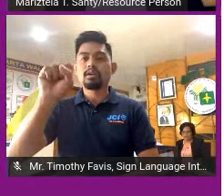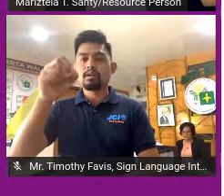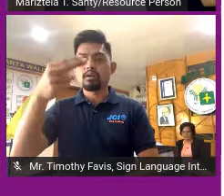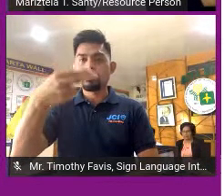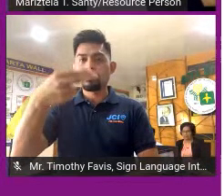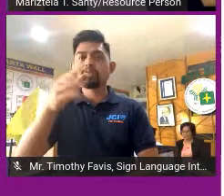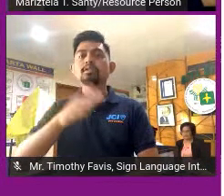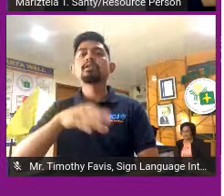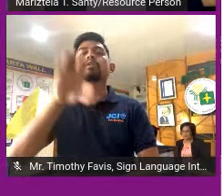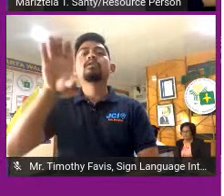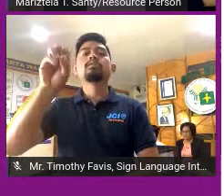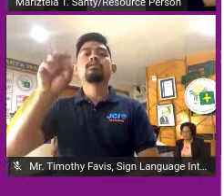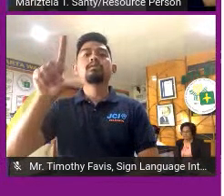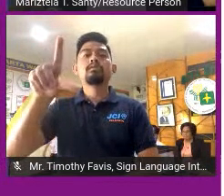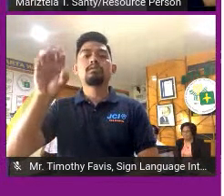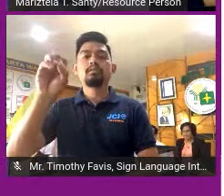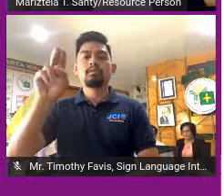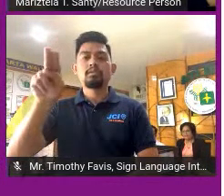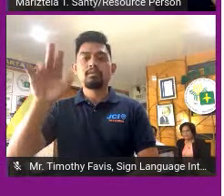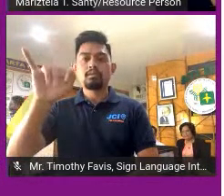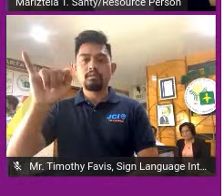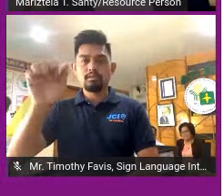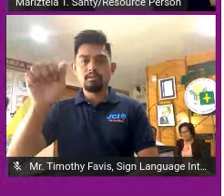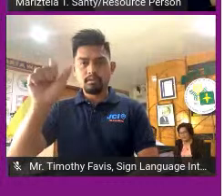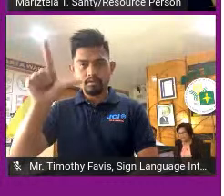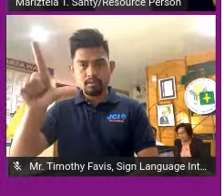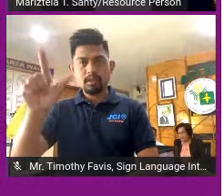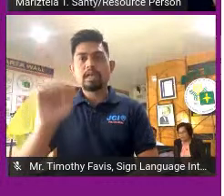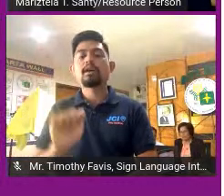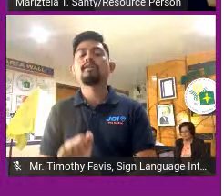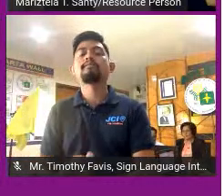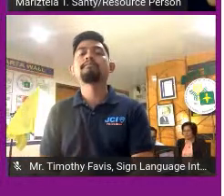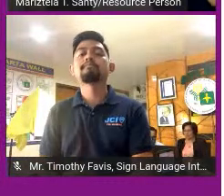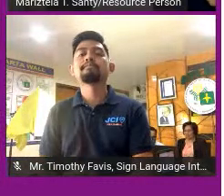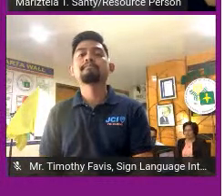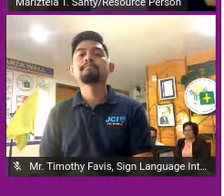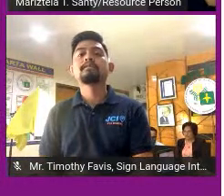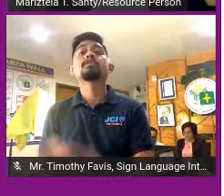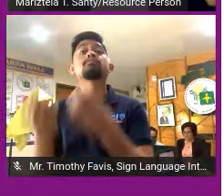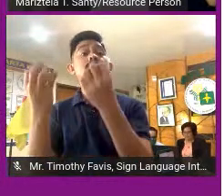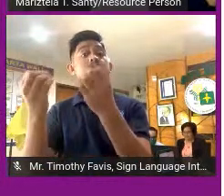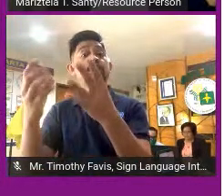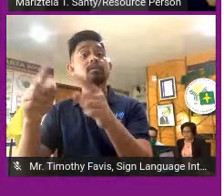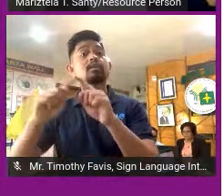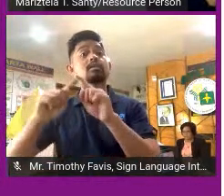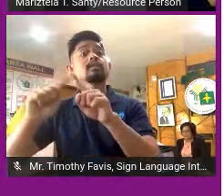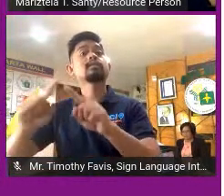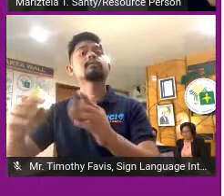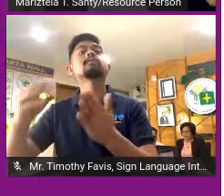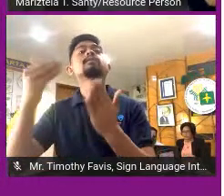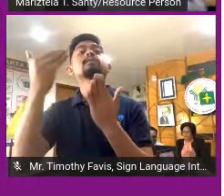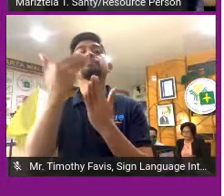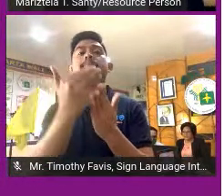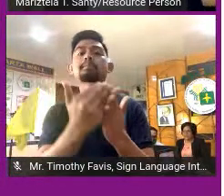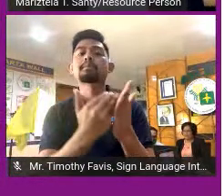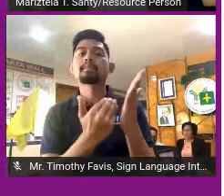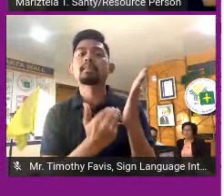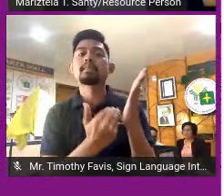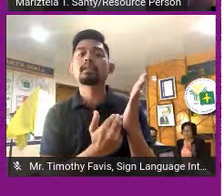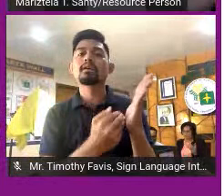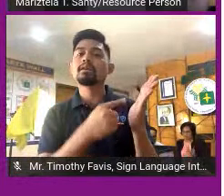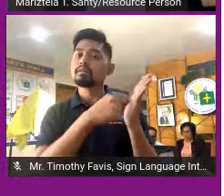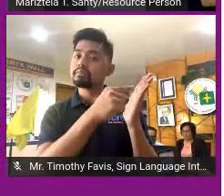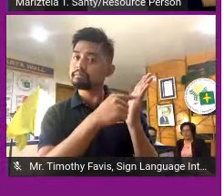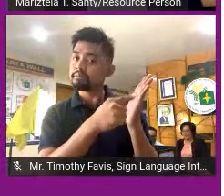religious leaders. Ano po? Pagdating naman sa Spanish colonial period, value of